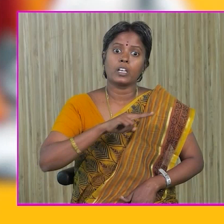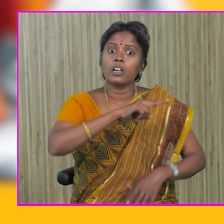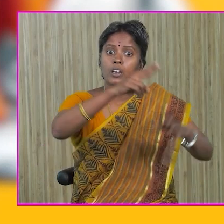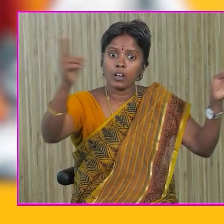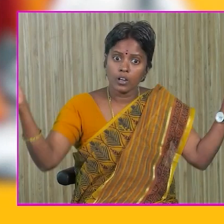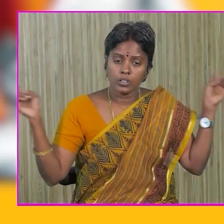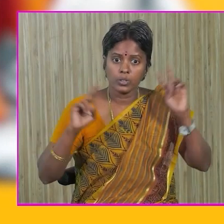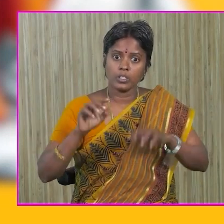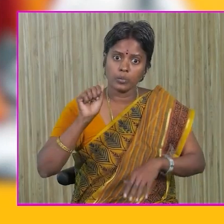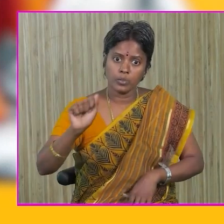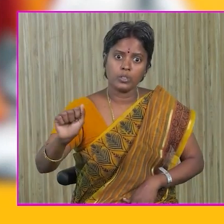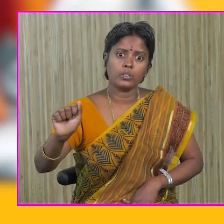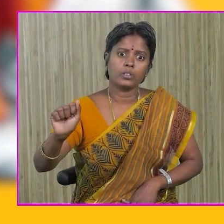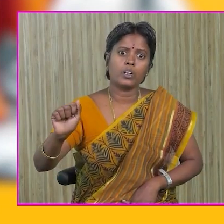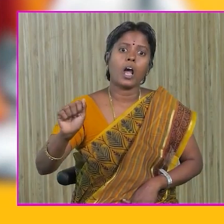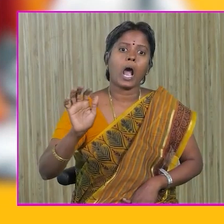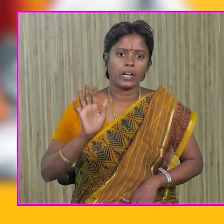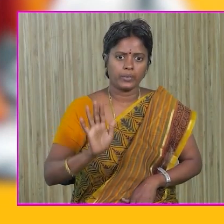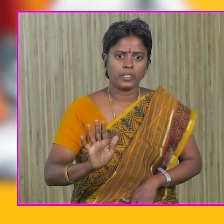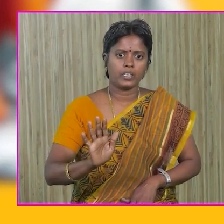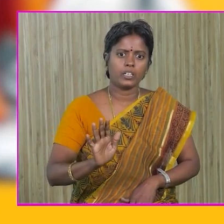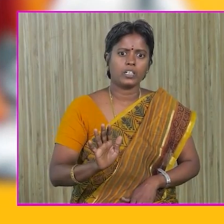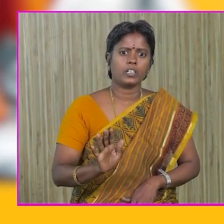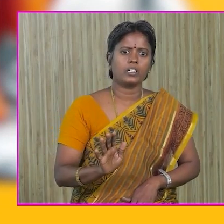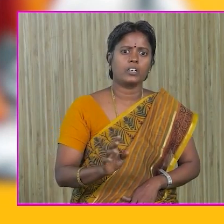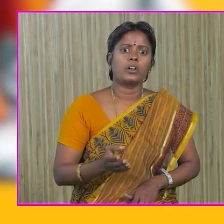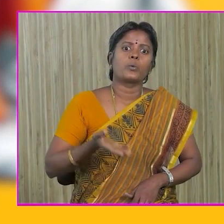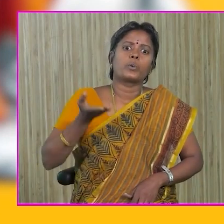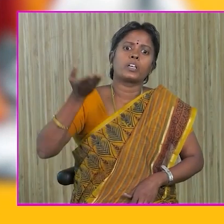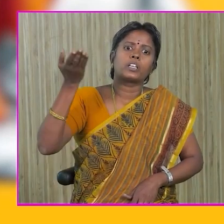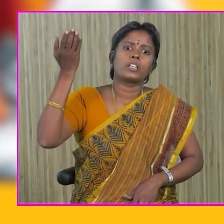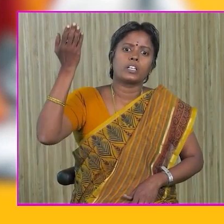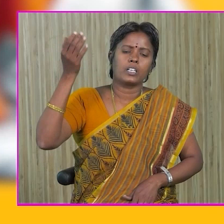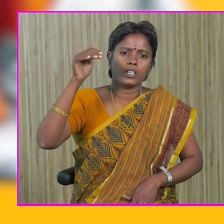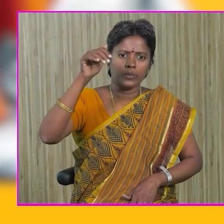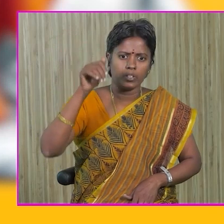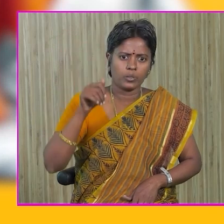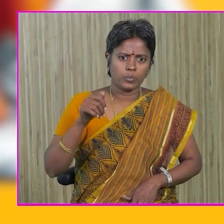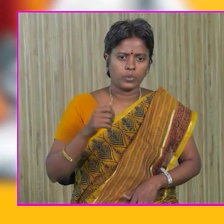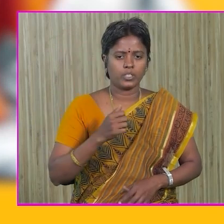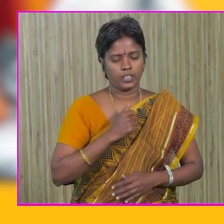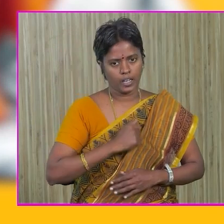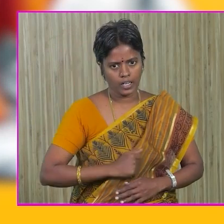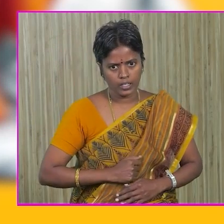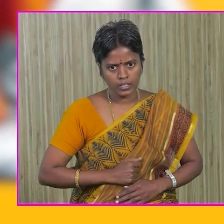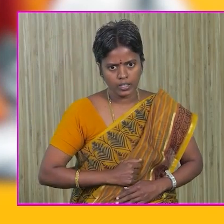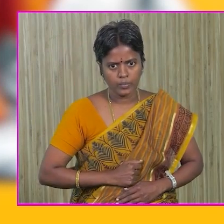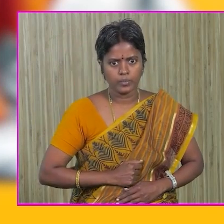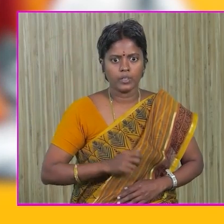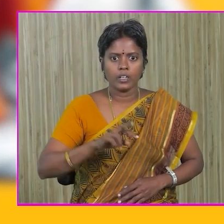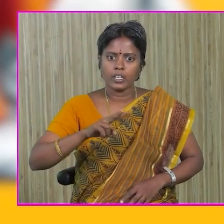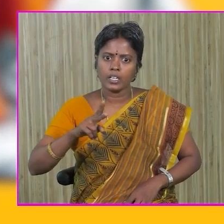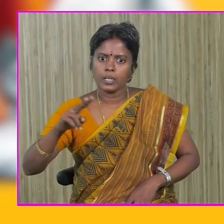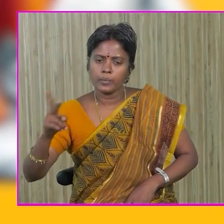உண்டு. ஆகவே உயர்ந்த நிலை வரும்போது அடக்க உணர்வும், அந்த நிலை